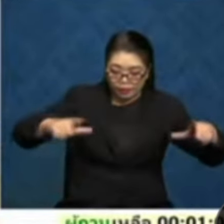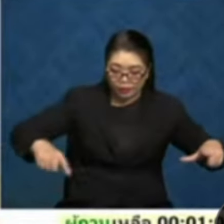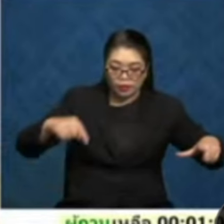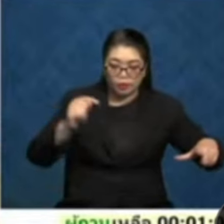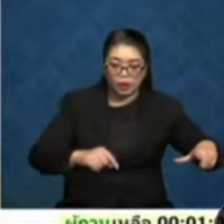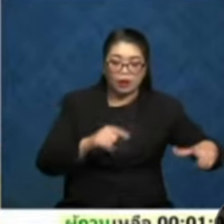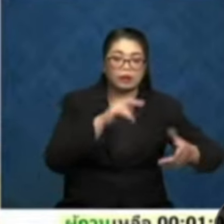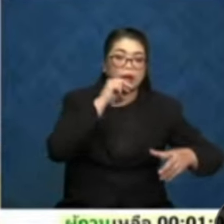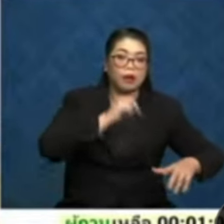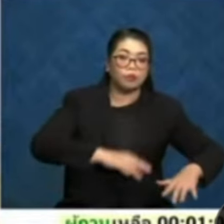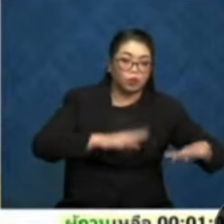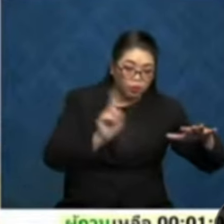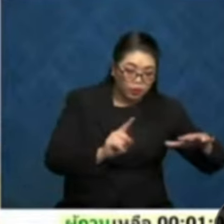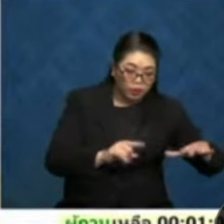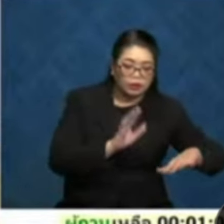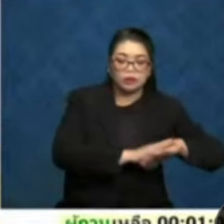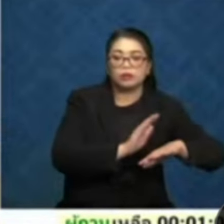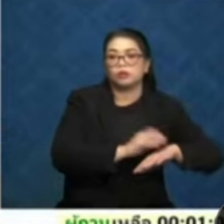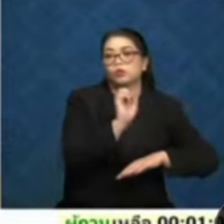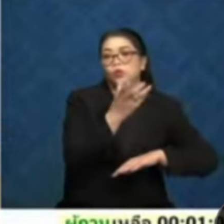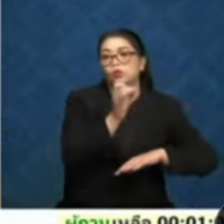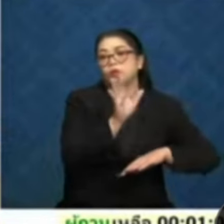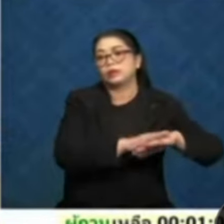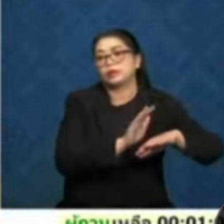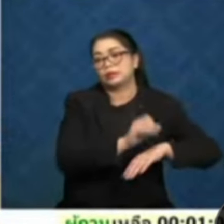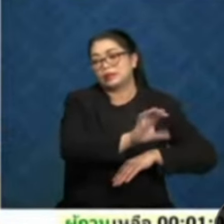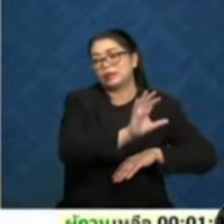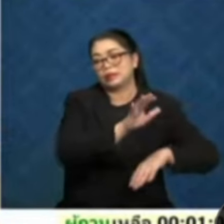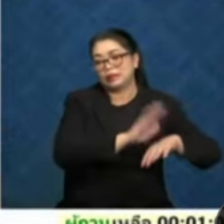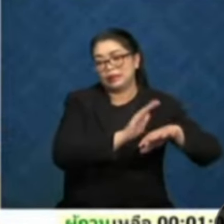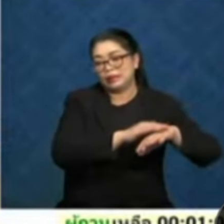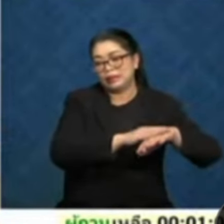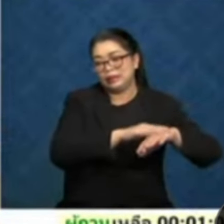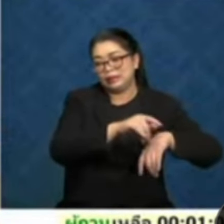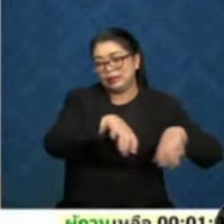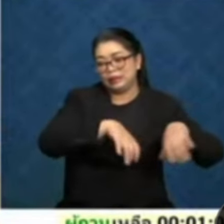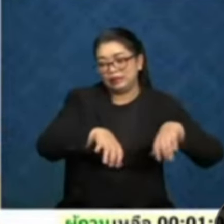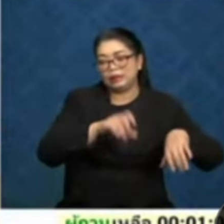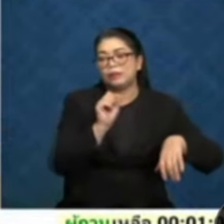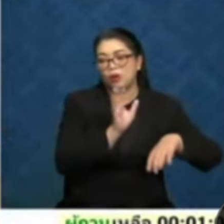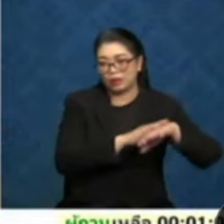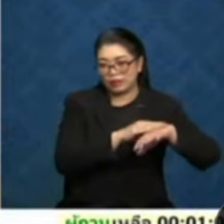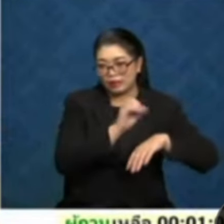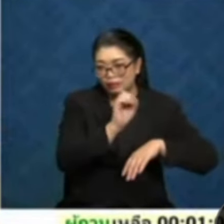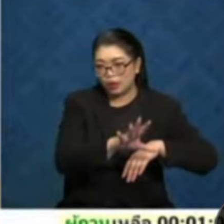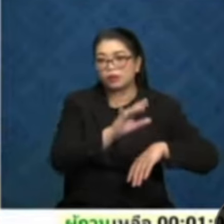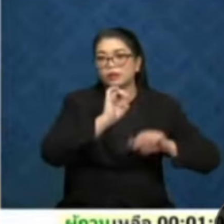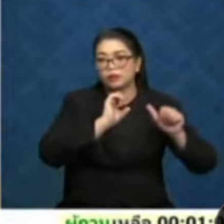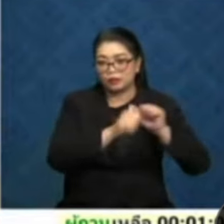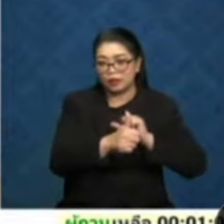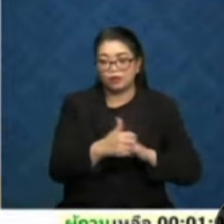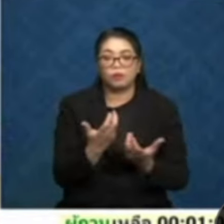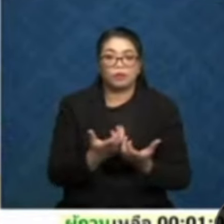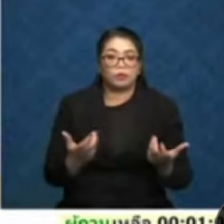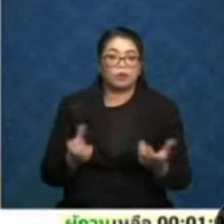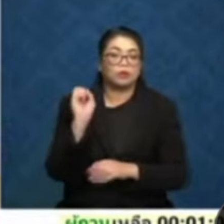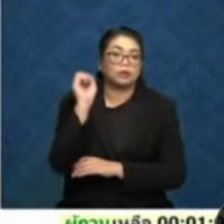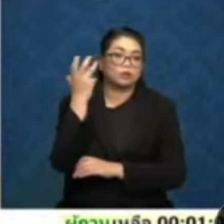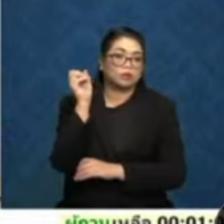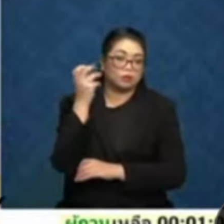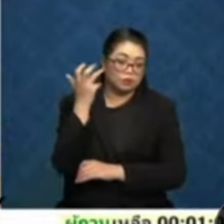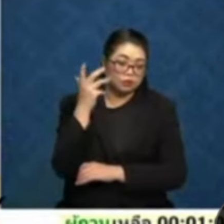ได้พอเรารู้ว่าพื้นที่ตรงไหนเสี่ยงภัยน้ำท่วมครับเราสามารถจัดทำระบบแจ้งเตือนภัยที่มีประสิทธิภาพได้ซึ่งอุปกรณ์ในการแจ้งเตือนภัยตอนนี้ครับ